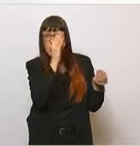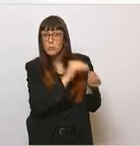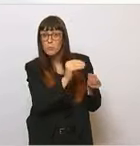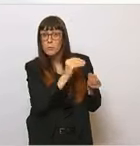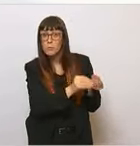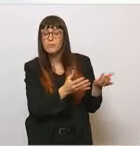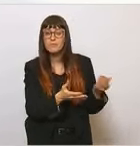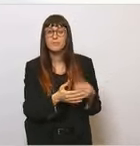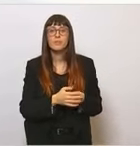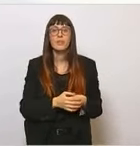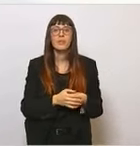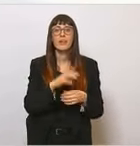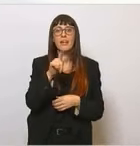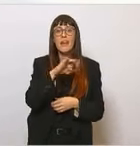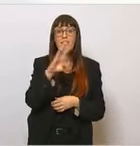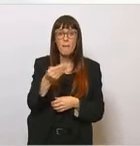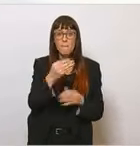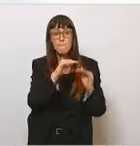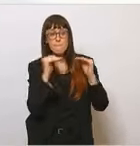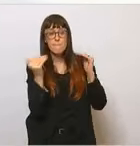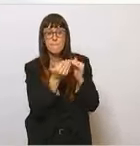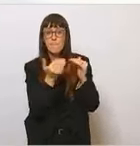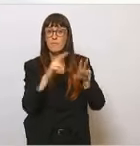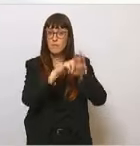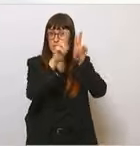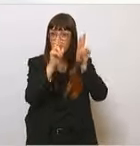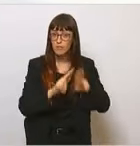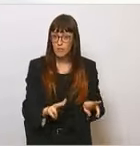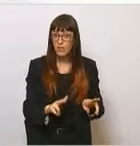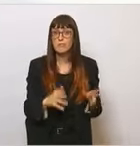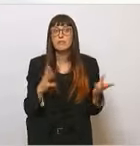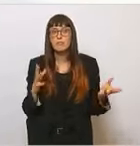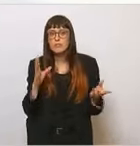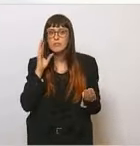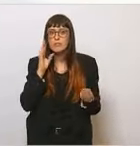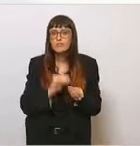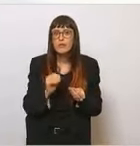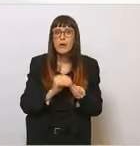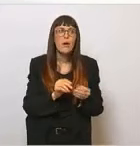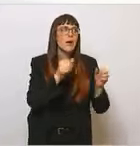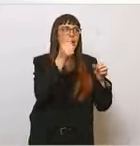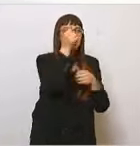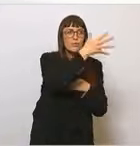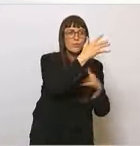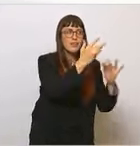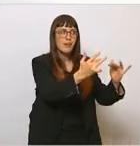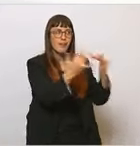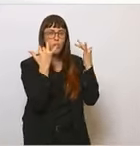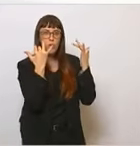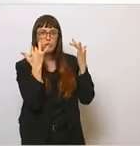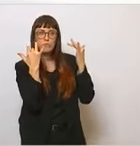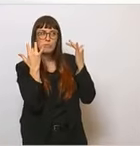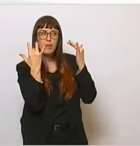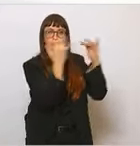Ce qui se fait en Europe affecte ce qui se fait aux États-Unis, ce qui se fait aux États-Unis affecte ce qui se fait en Europe. On pourrait aussi parler de la Chine